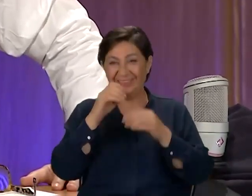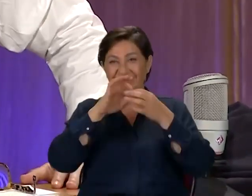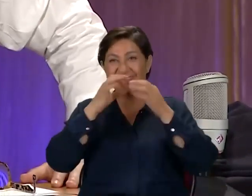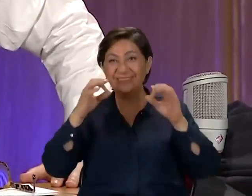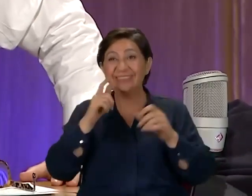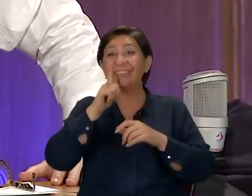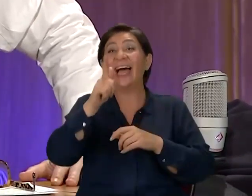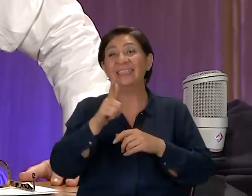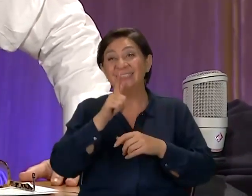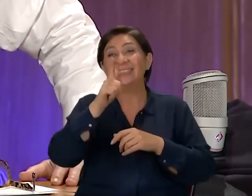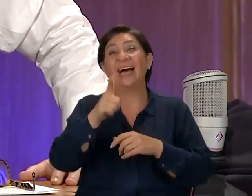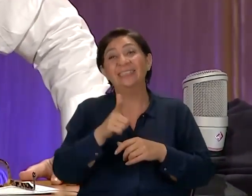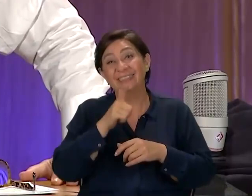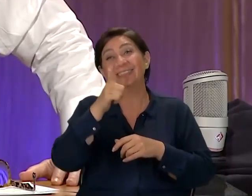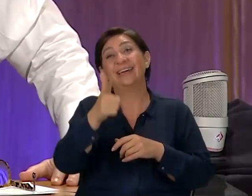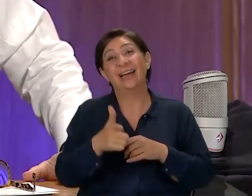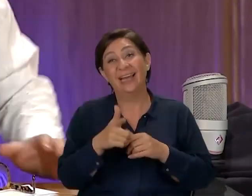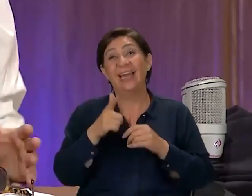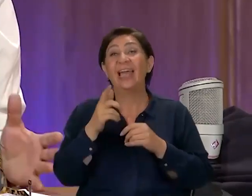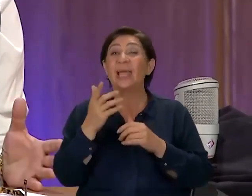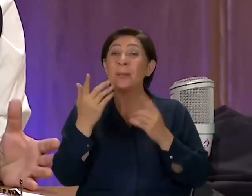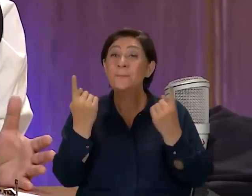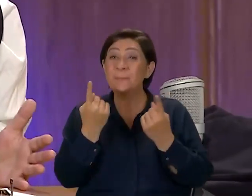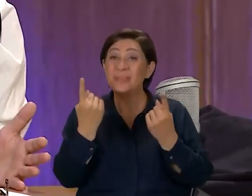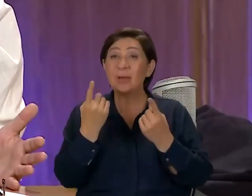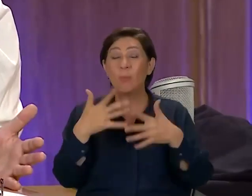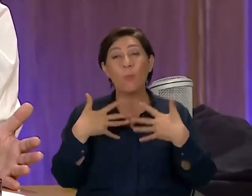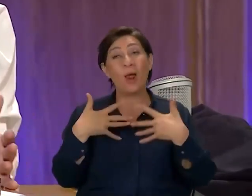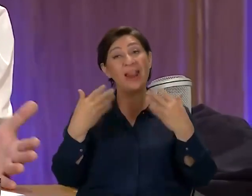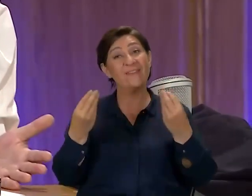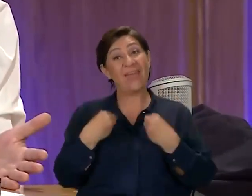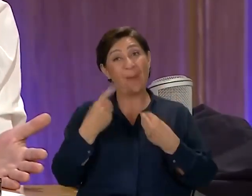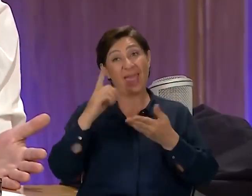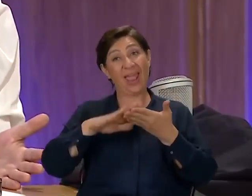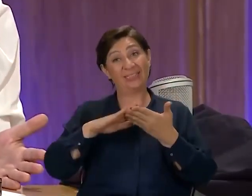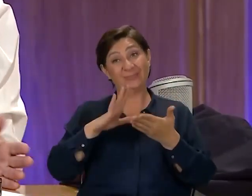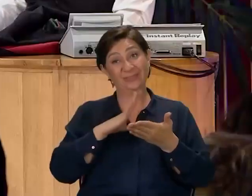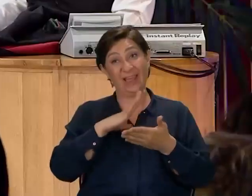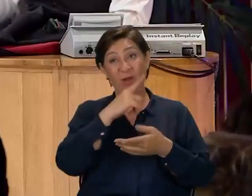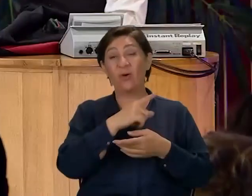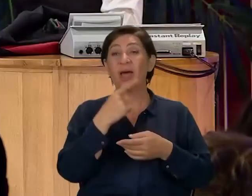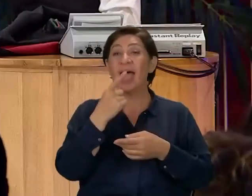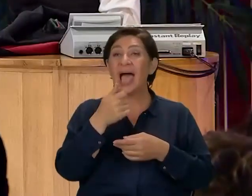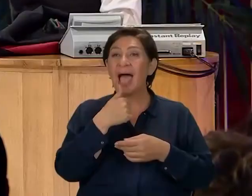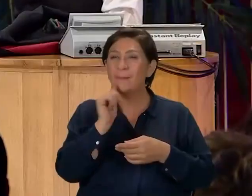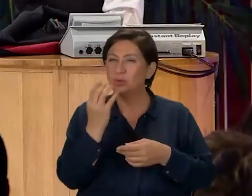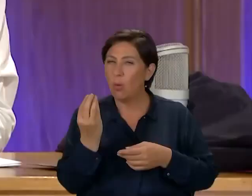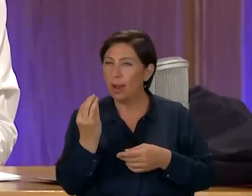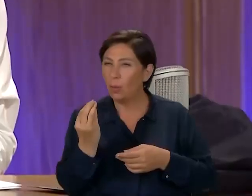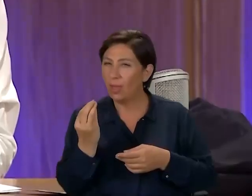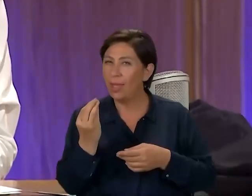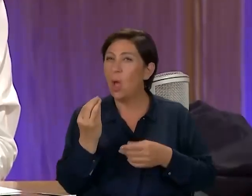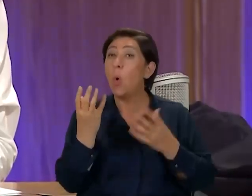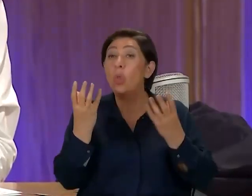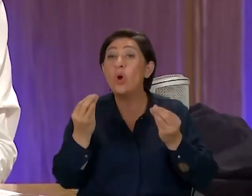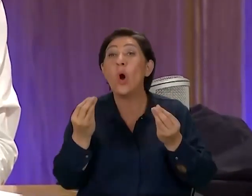habapalibapalabalolo diye beni bağırttılar, bağırttılar, bağırttılar. Bir de çok moral veren bir arkadaşımız var orada. O da diyor ki abi çok iyi oluyor.